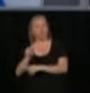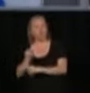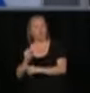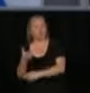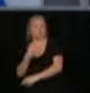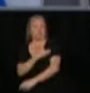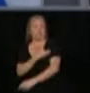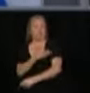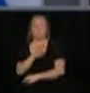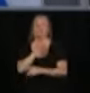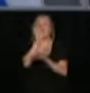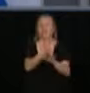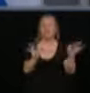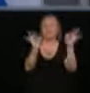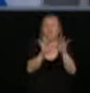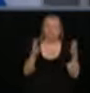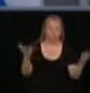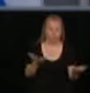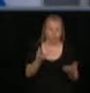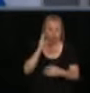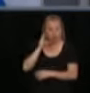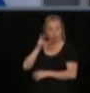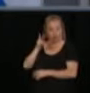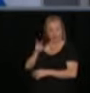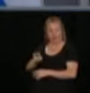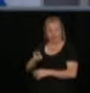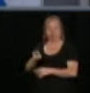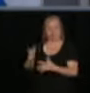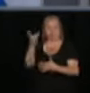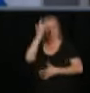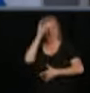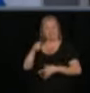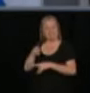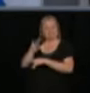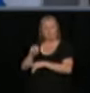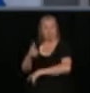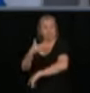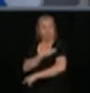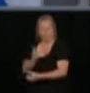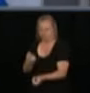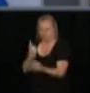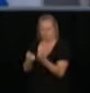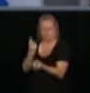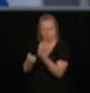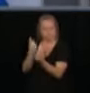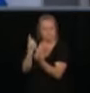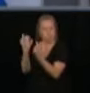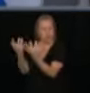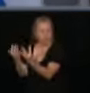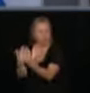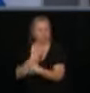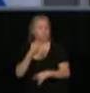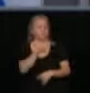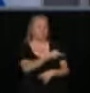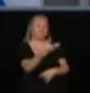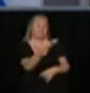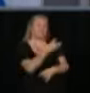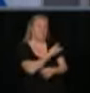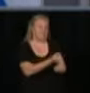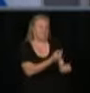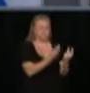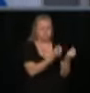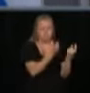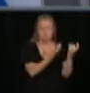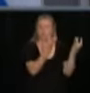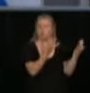vaccinés et l'incidence de la maladie chez les non vaccinés. Donc, quand on regarde, vous allez voir, on va probablement publier aussi différemment